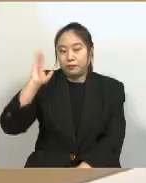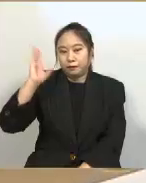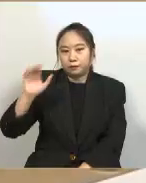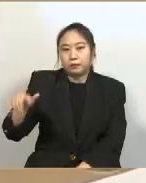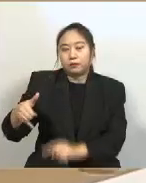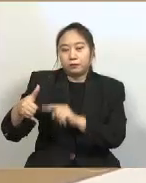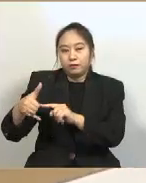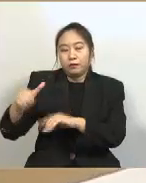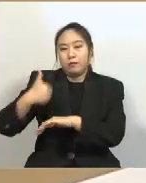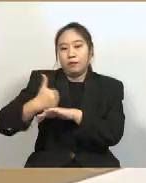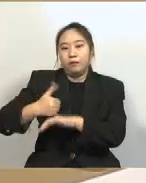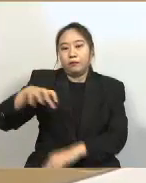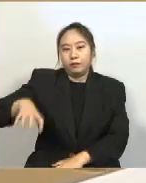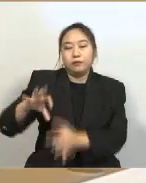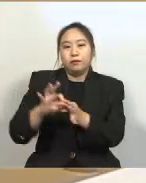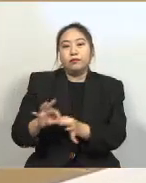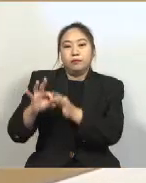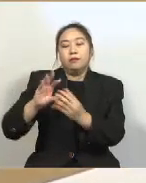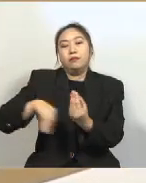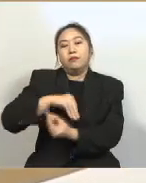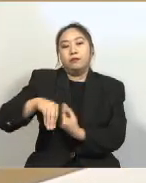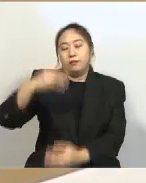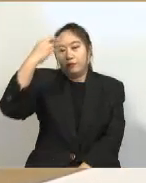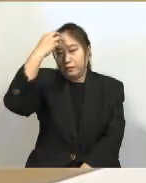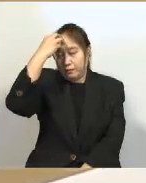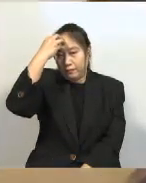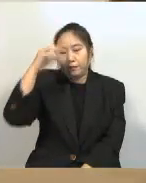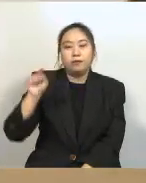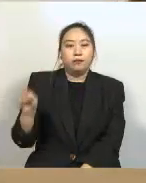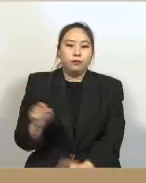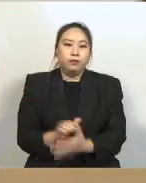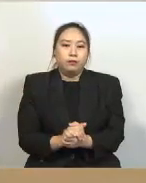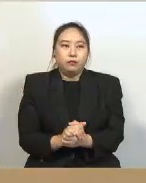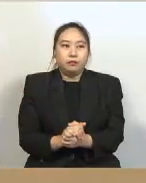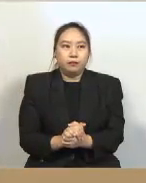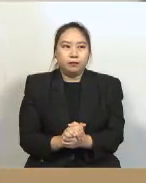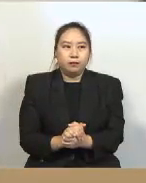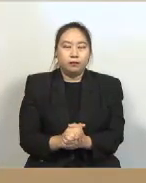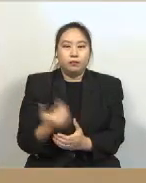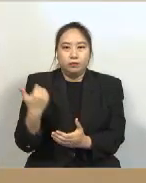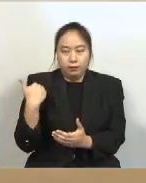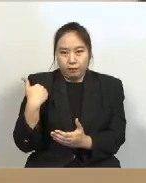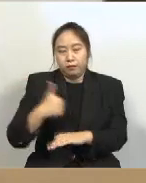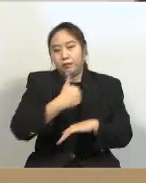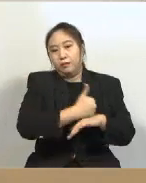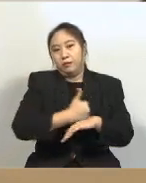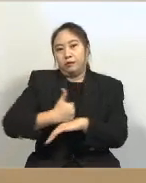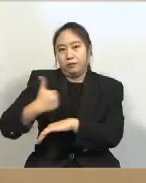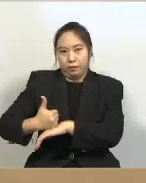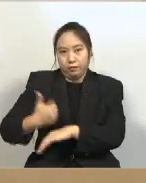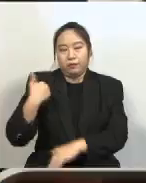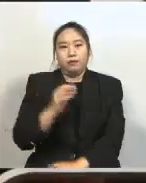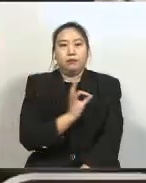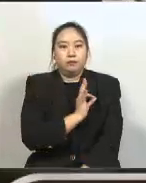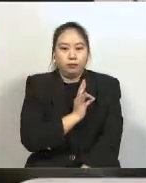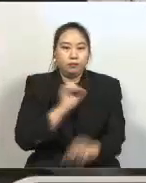ากุชิผู้อำนวยการสมาพันธ์ธุรกิจญี่ปุ่นหรือเคดันเรนรวมถึงผู้บริหารระดับสูงที่เป็นส